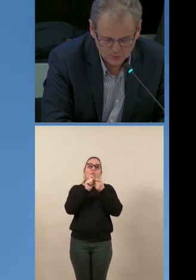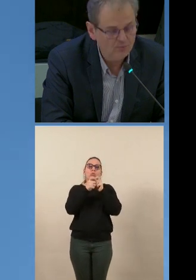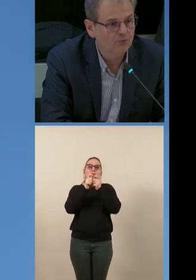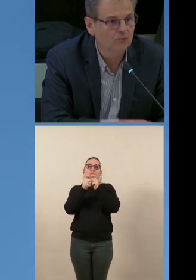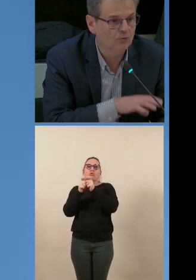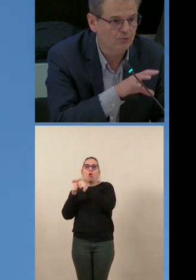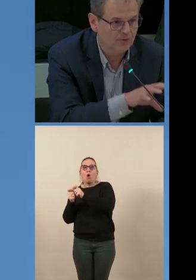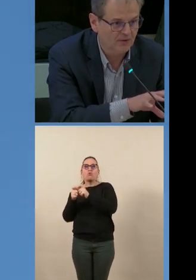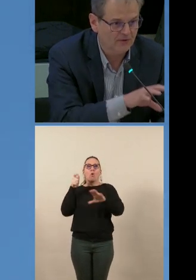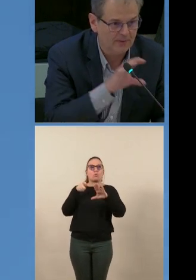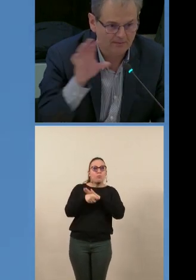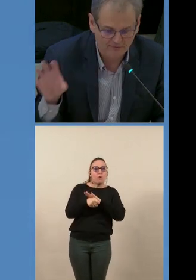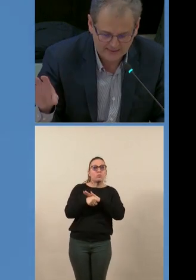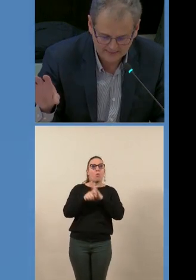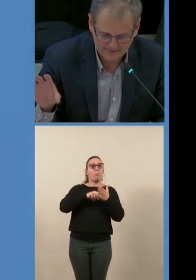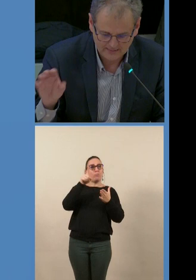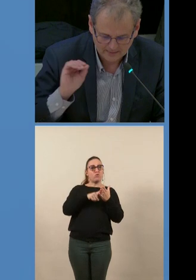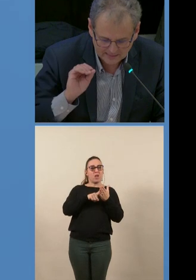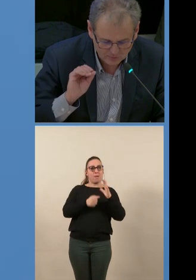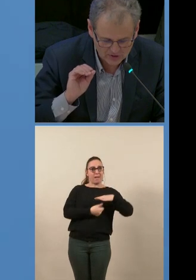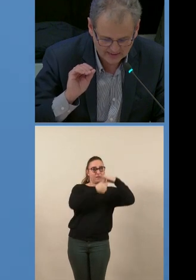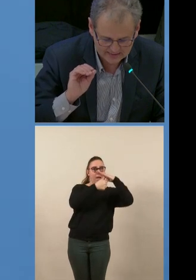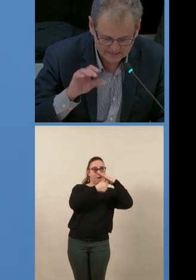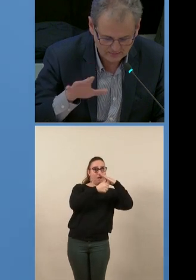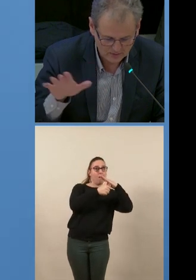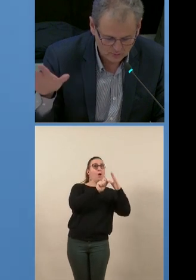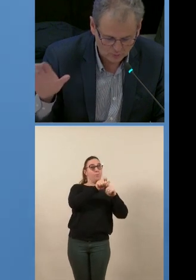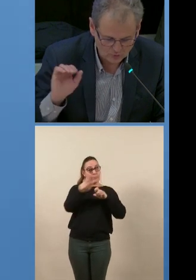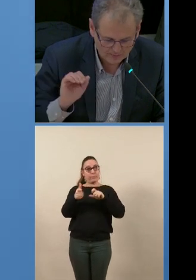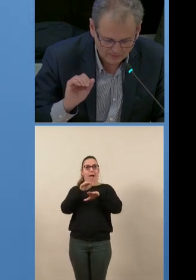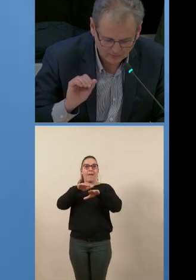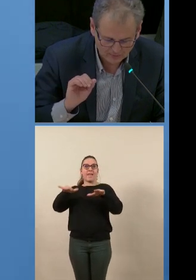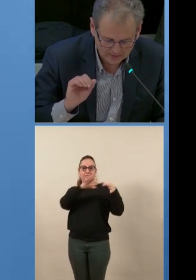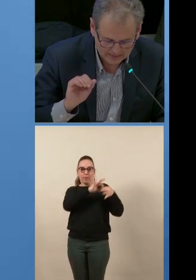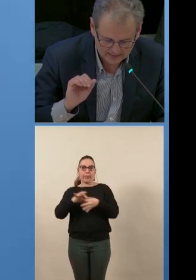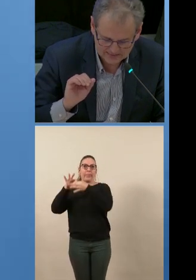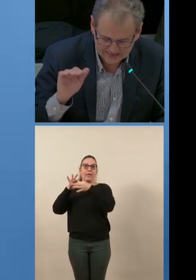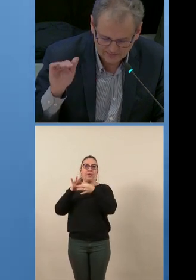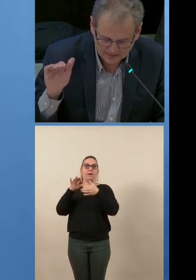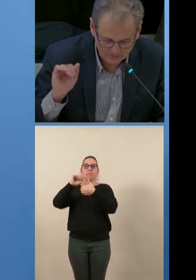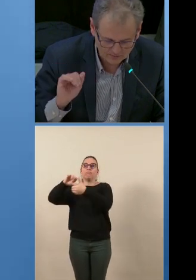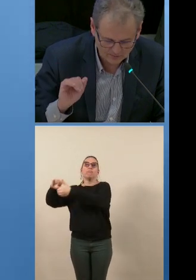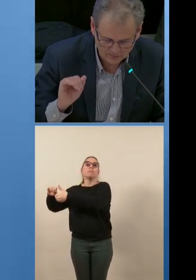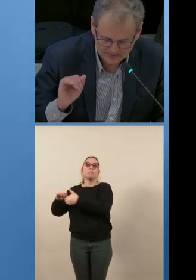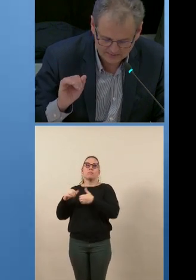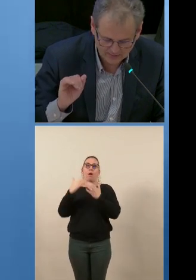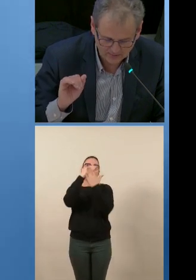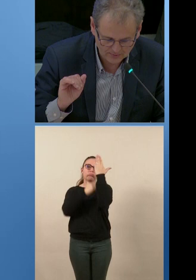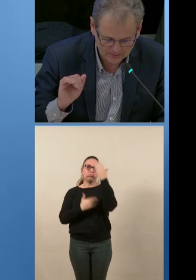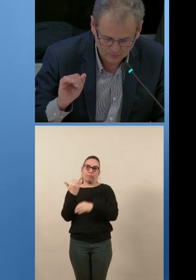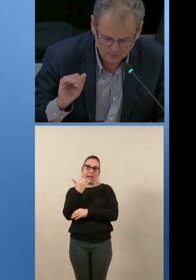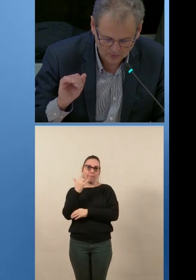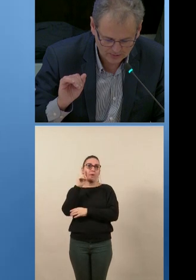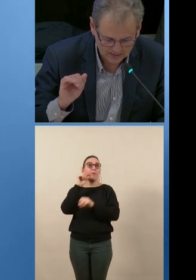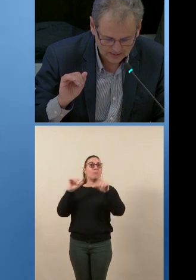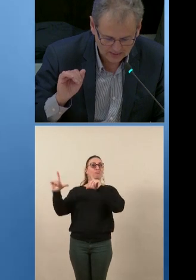de subvention du budget principal vers les budgets annexes donc je vais pas forcément les les lister mais vous les avez dans dans